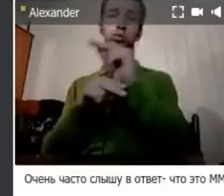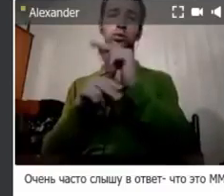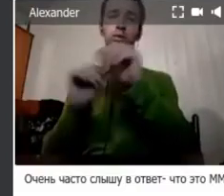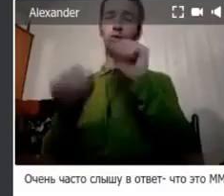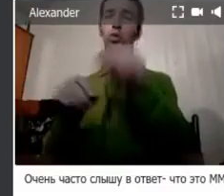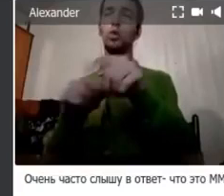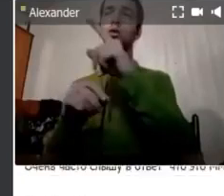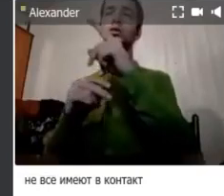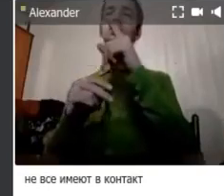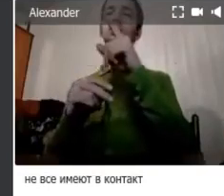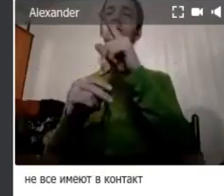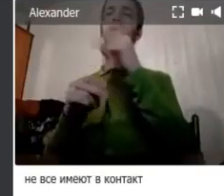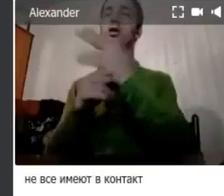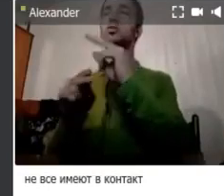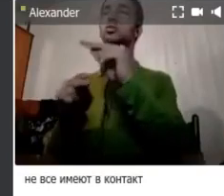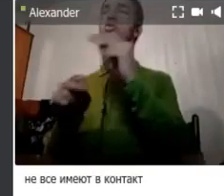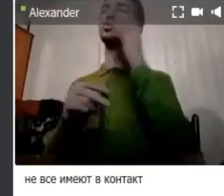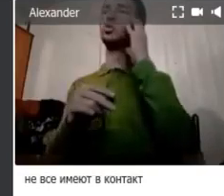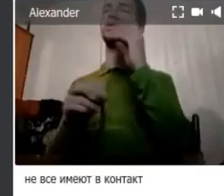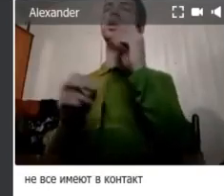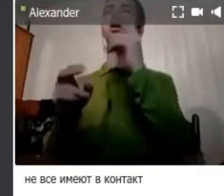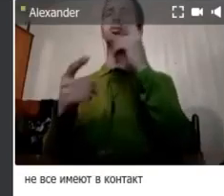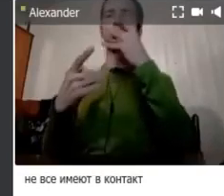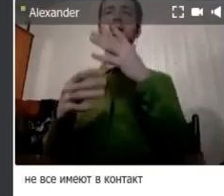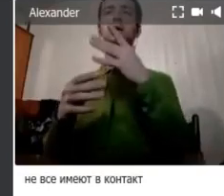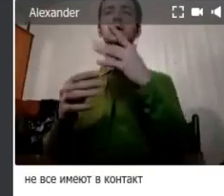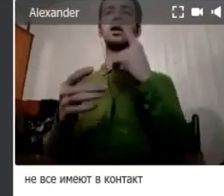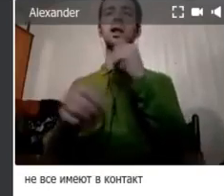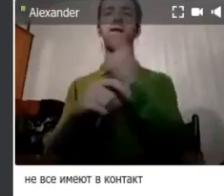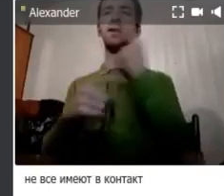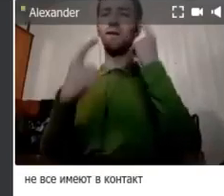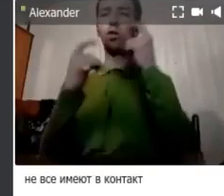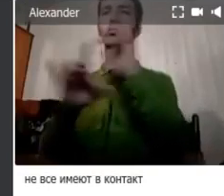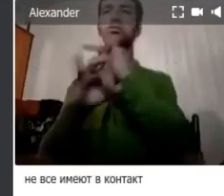то предоплата за Gold Set, что с ней будет после конвертации?